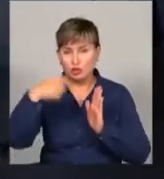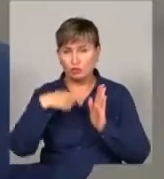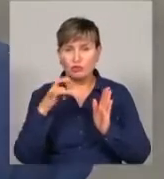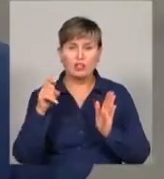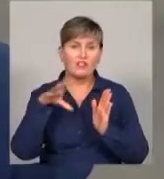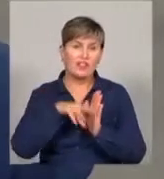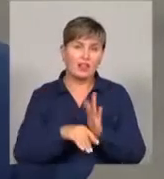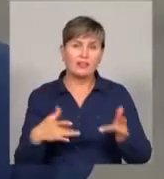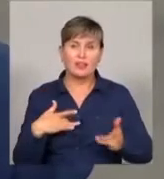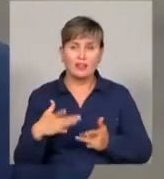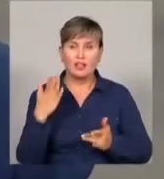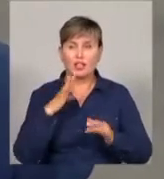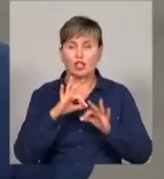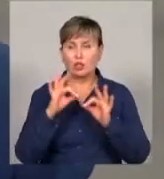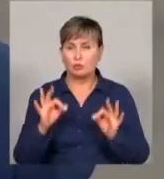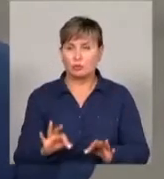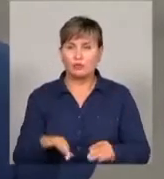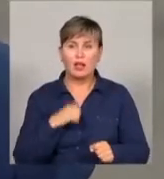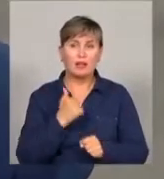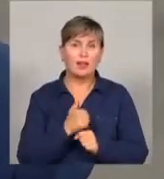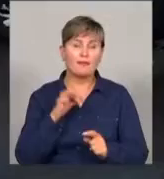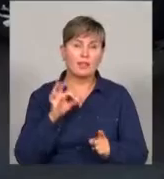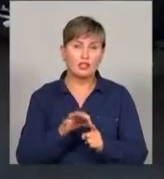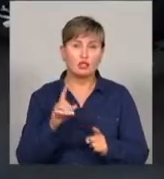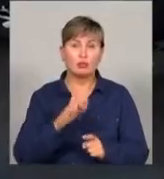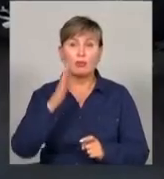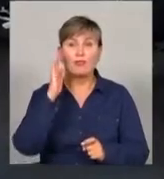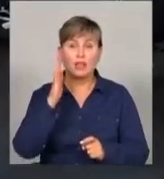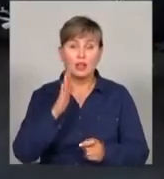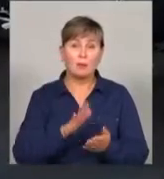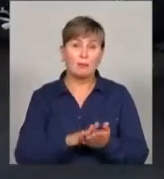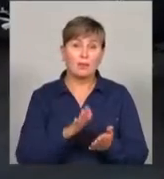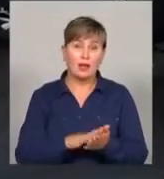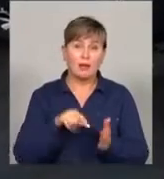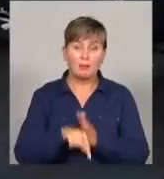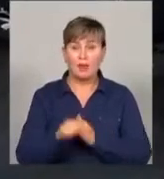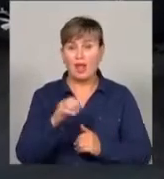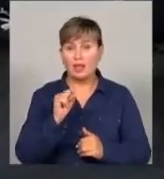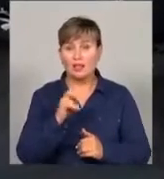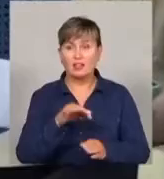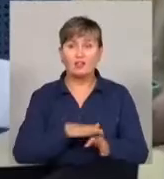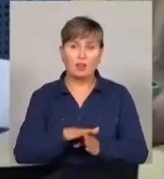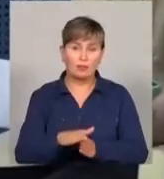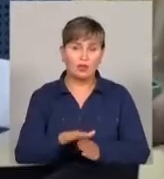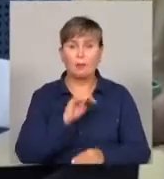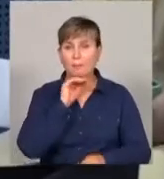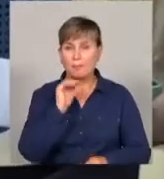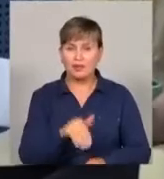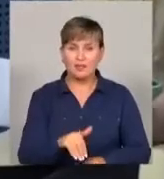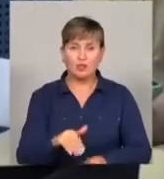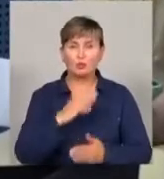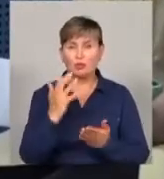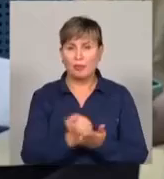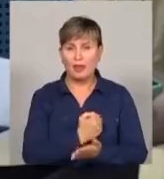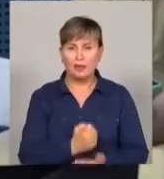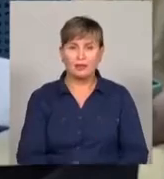в театральное и киноискусство. Главная цель, чтобы в дальнейшем премия Асанали стала воплощением профессионального